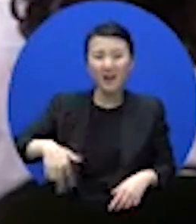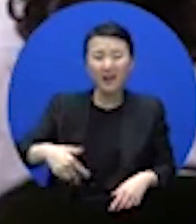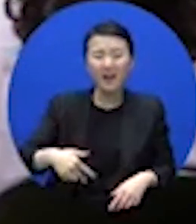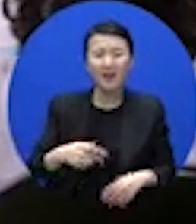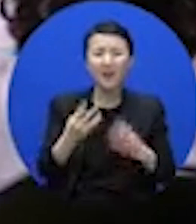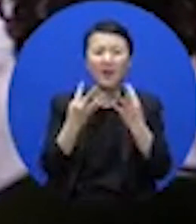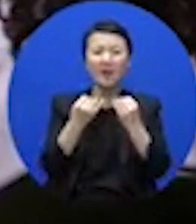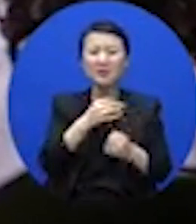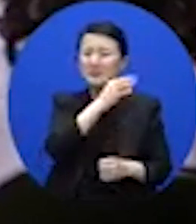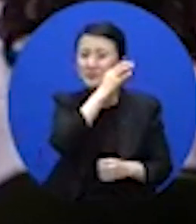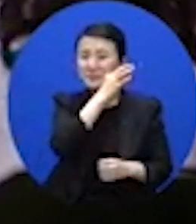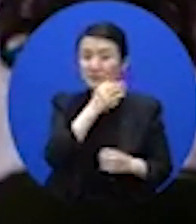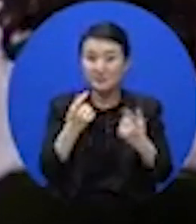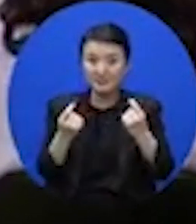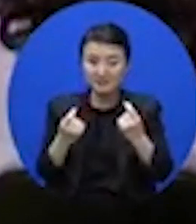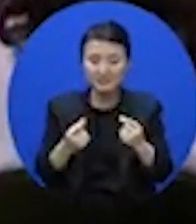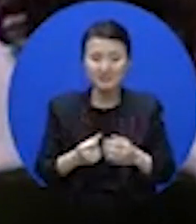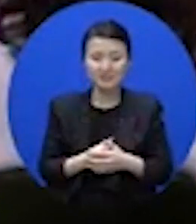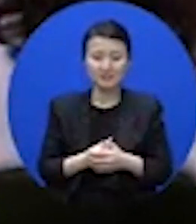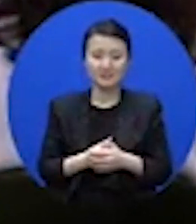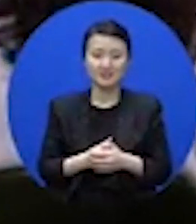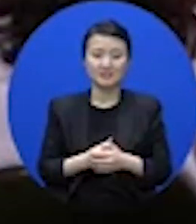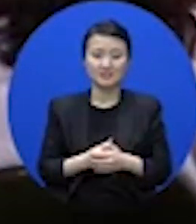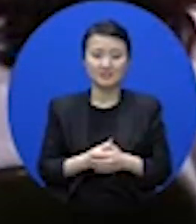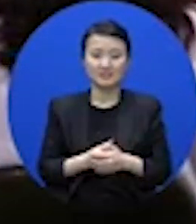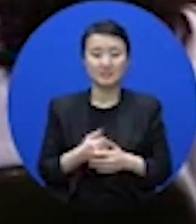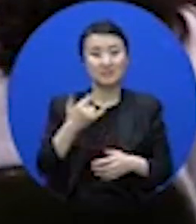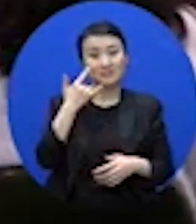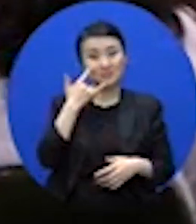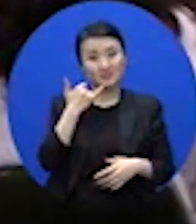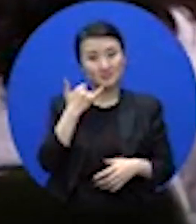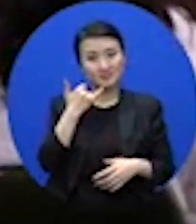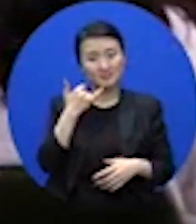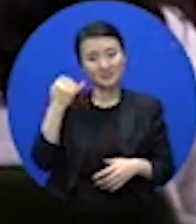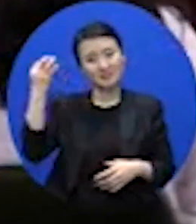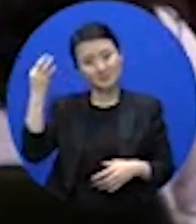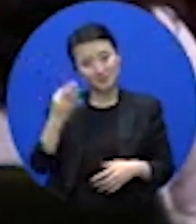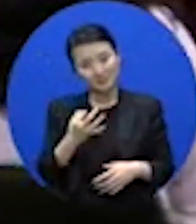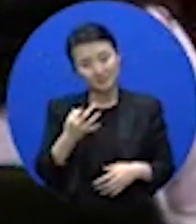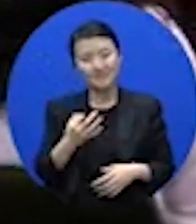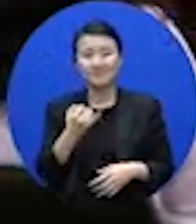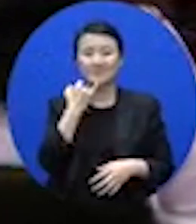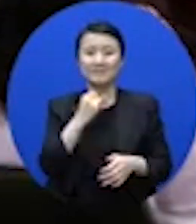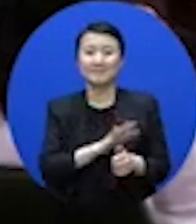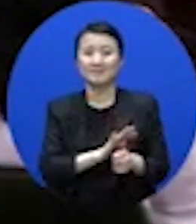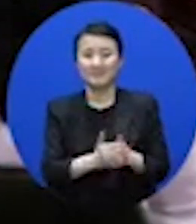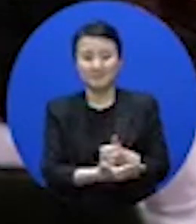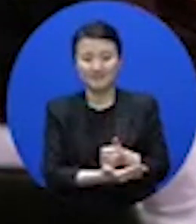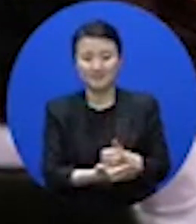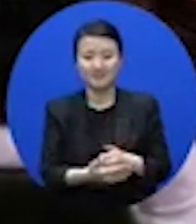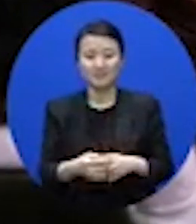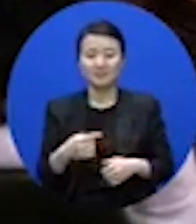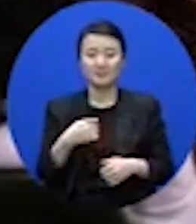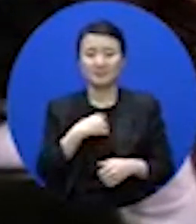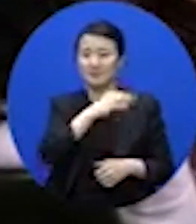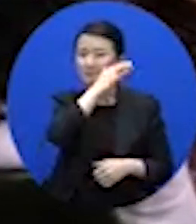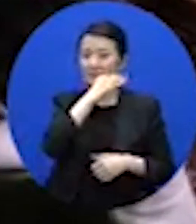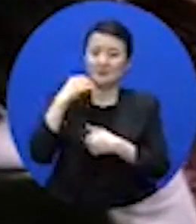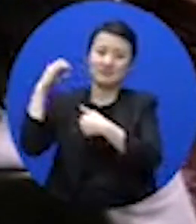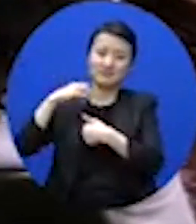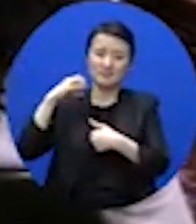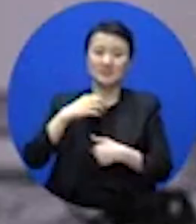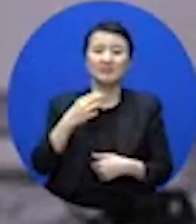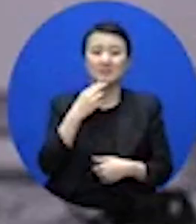그때 우리 엄마가, 부모님이 그걸 싹 이렇게 감싸주시면서 저를 부끄럽게 하지 않으시고